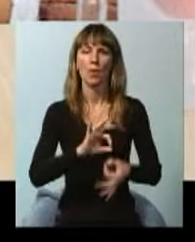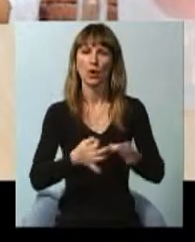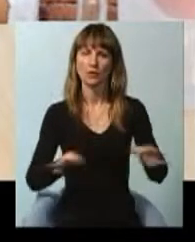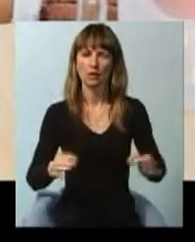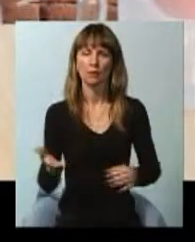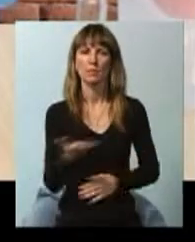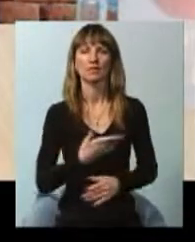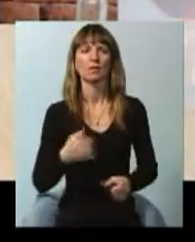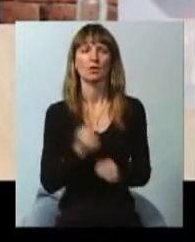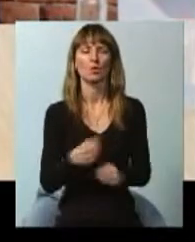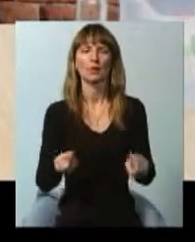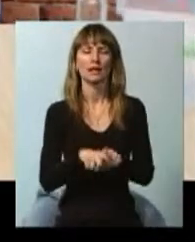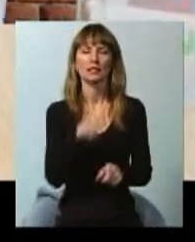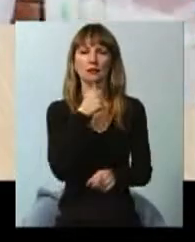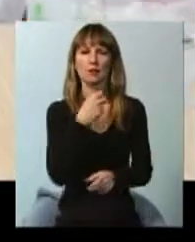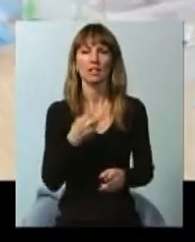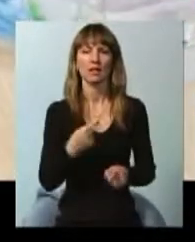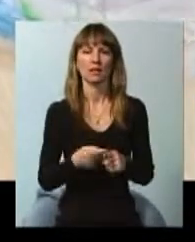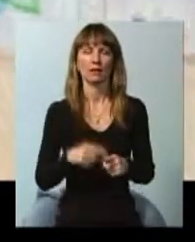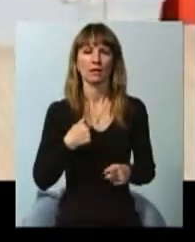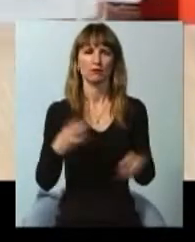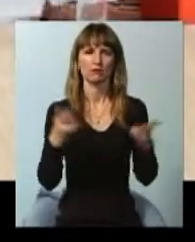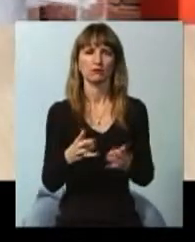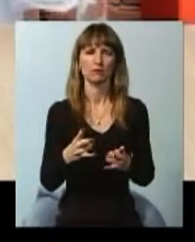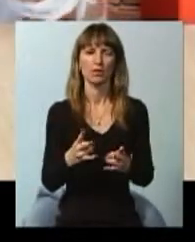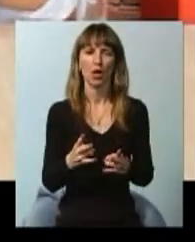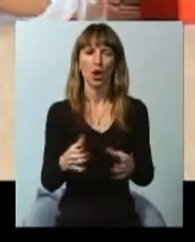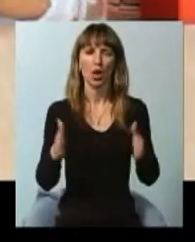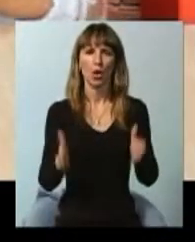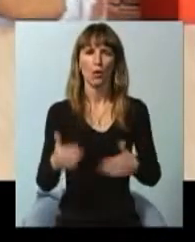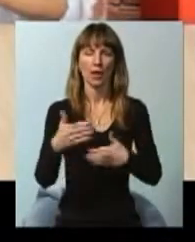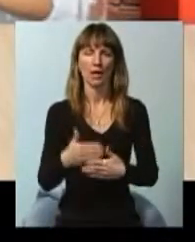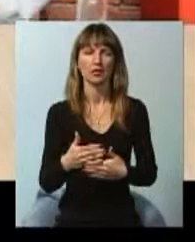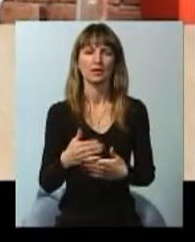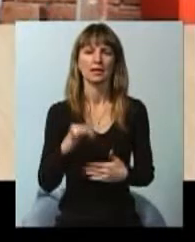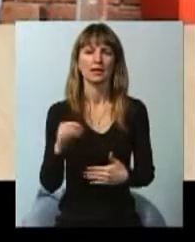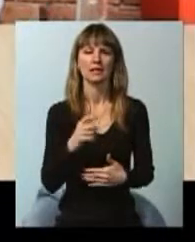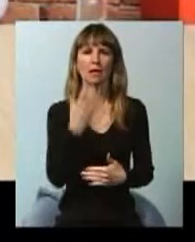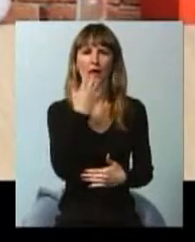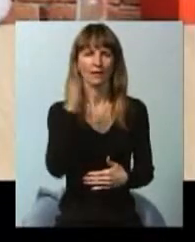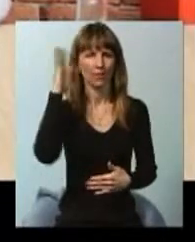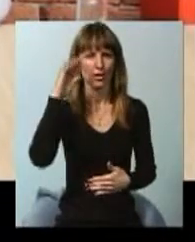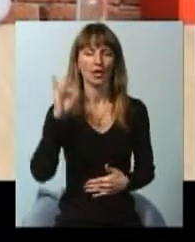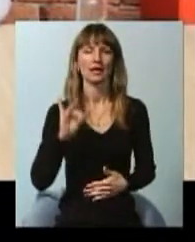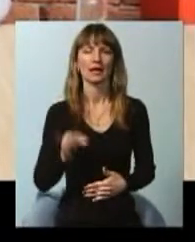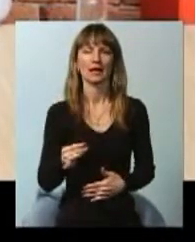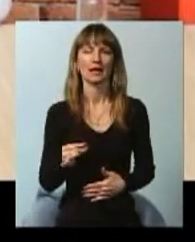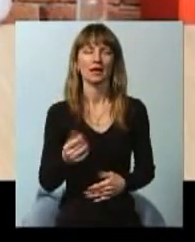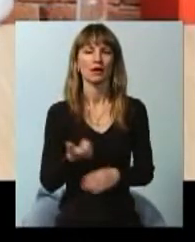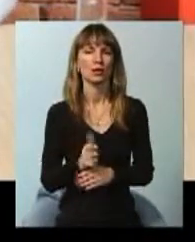ми з вами зробимо такий експеримент. Для цього нам потрібно буде контейнер із окропом. І